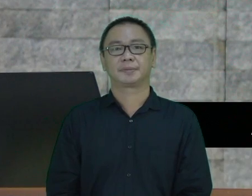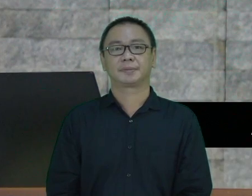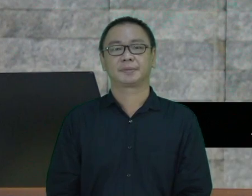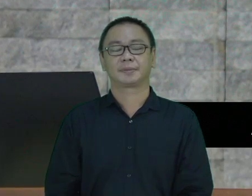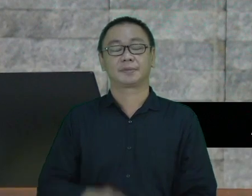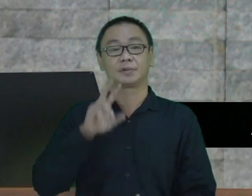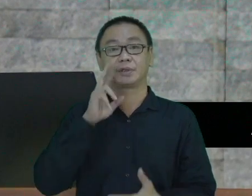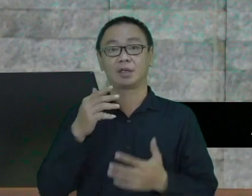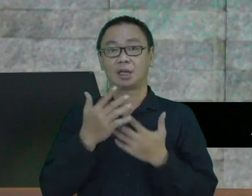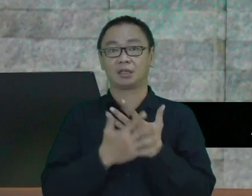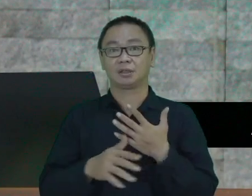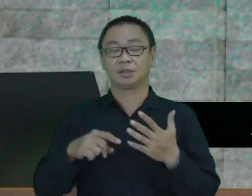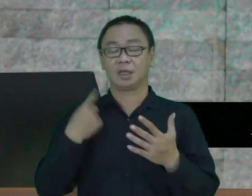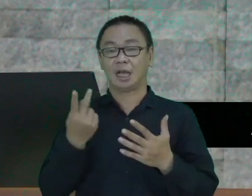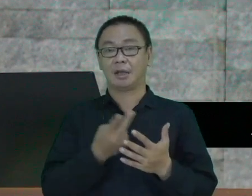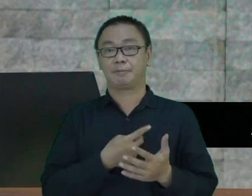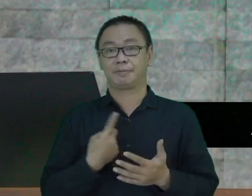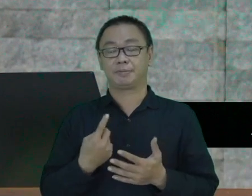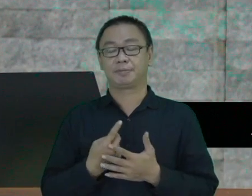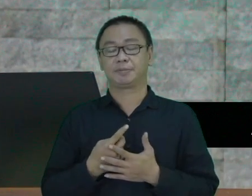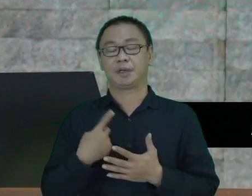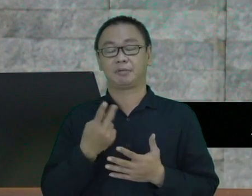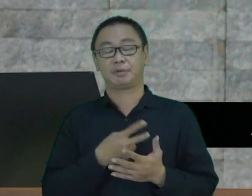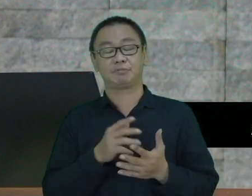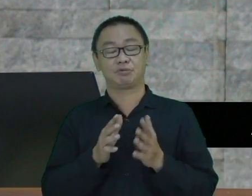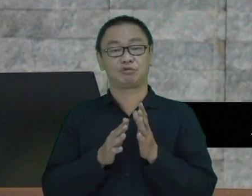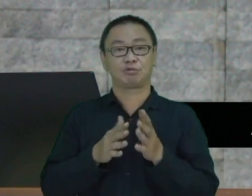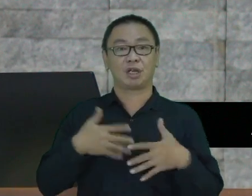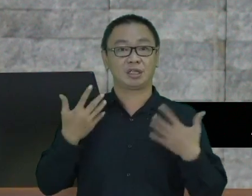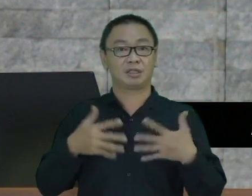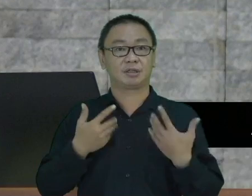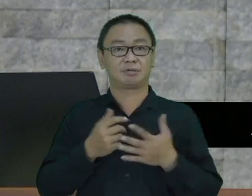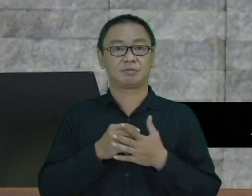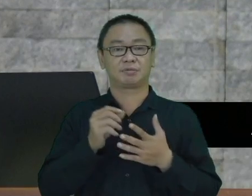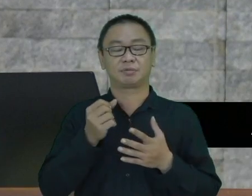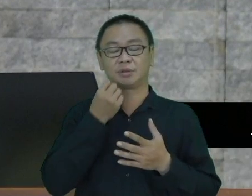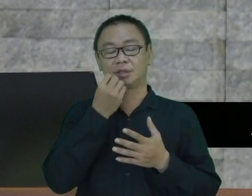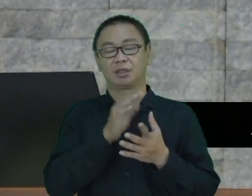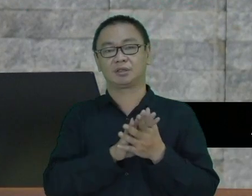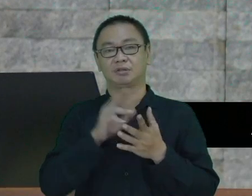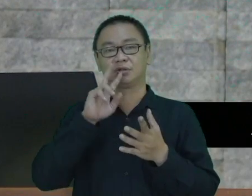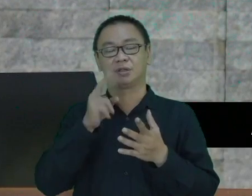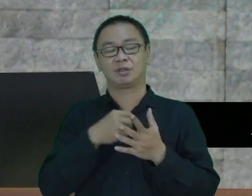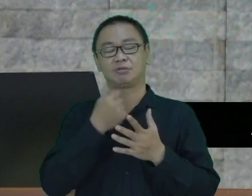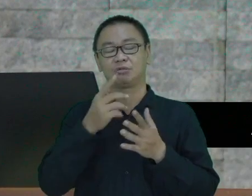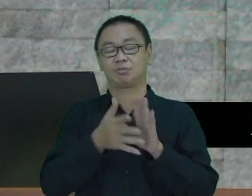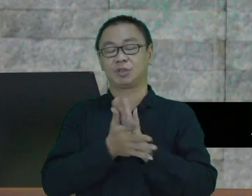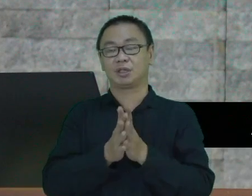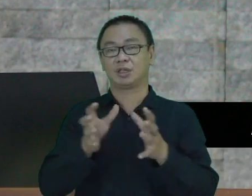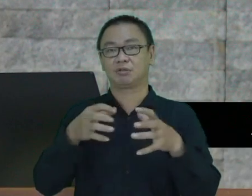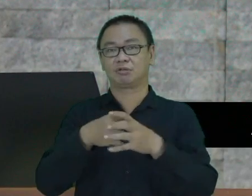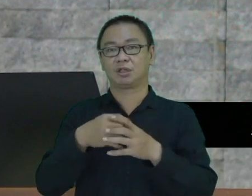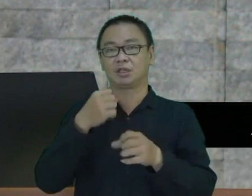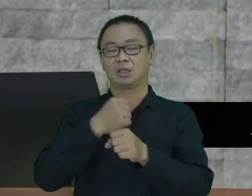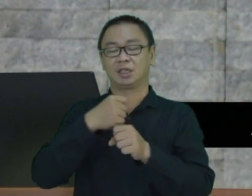Saudara yang terkasih, kami bersuka cita karena saudara-saudara menyatakan keinginan saudara-saudara untuk menjadi anggota Gereja Kristen